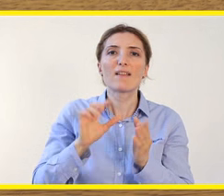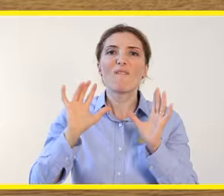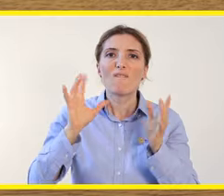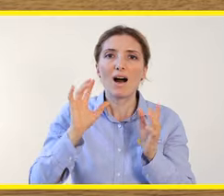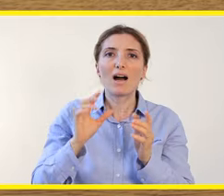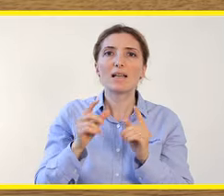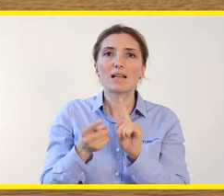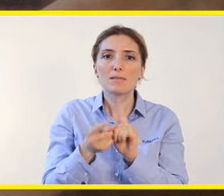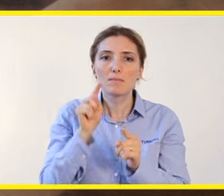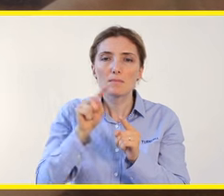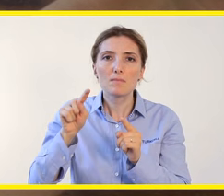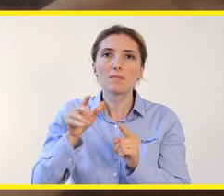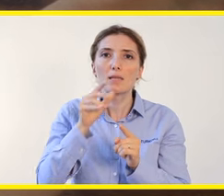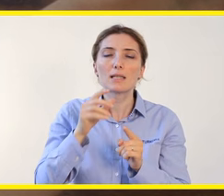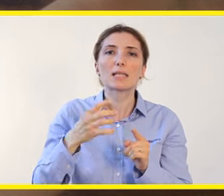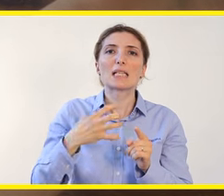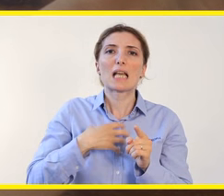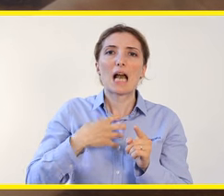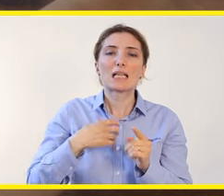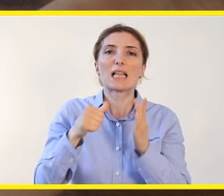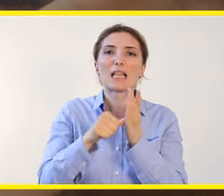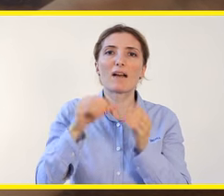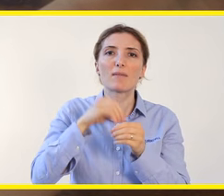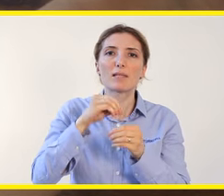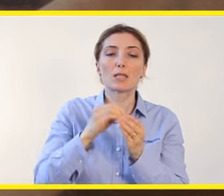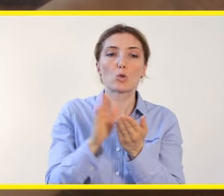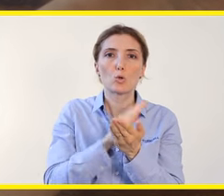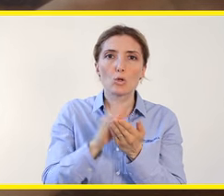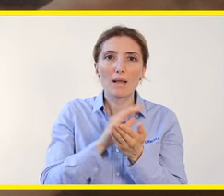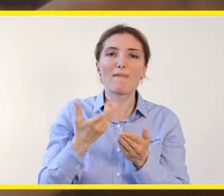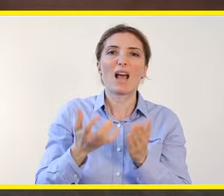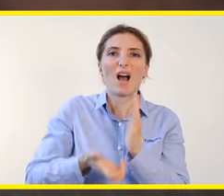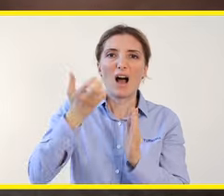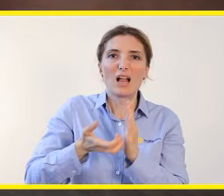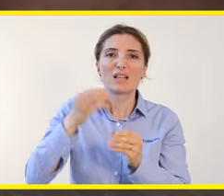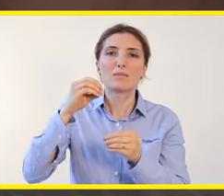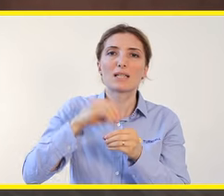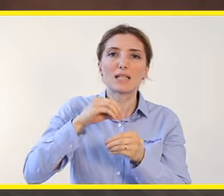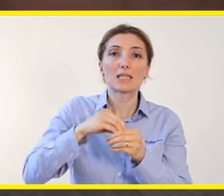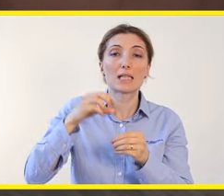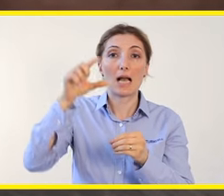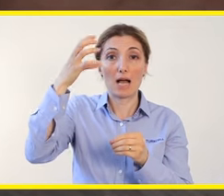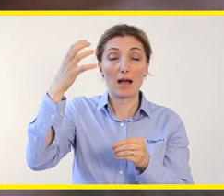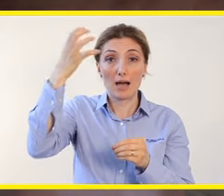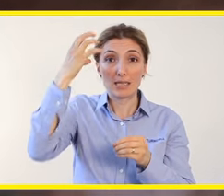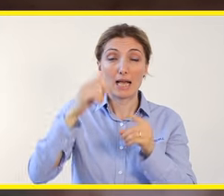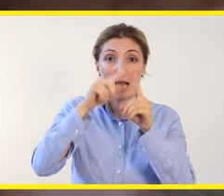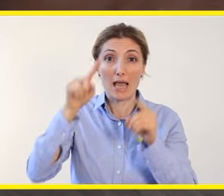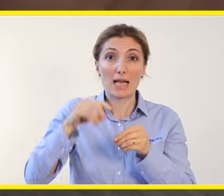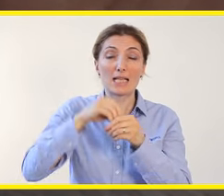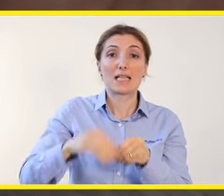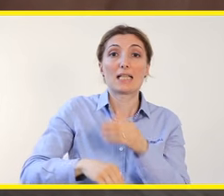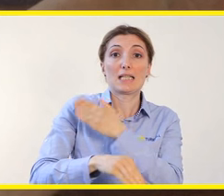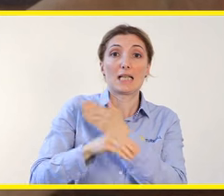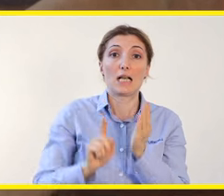etkinliklerinizi inceleyebilirsiniz. Kartlarınızı düzenlemek ya da kaldırmak isterseniz ana ekranınızın altında en